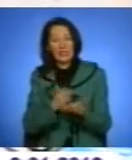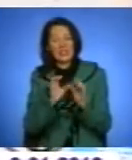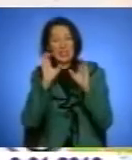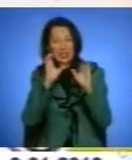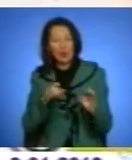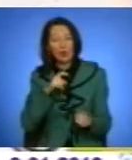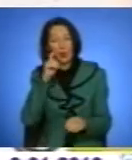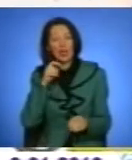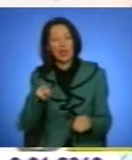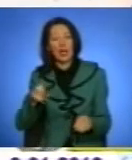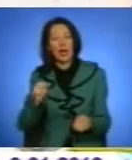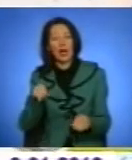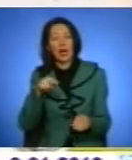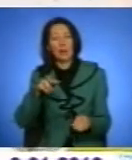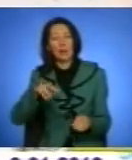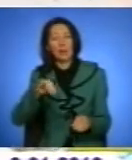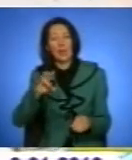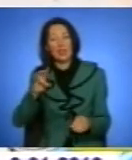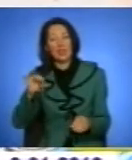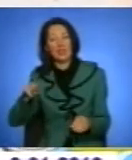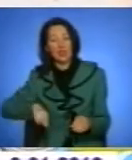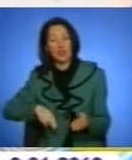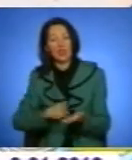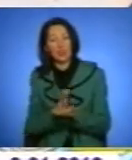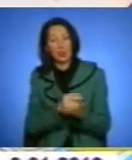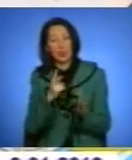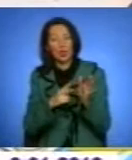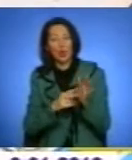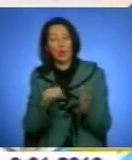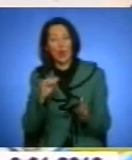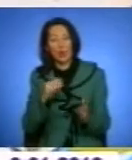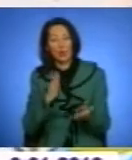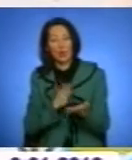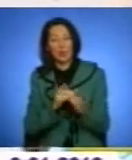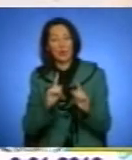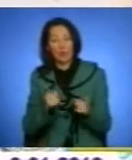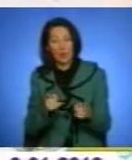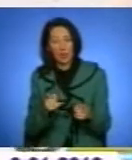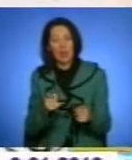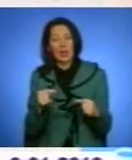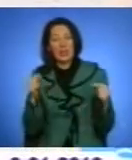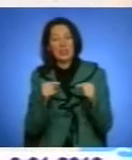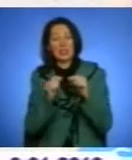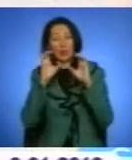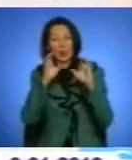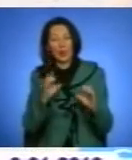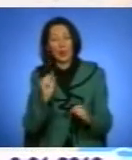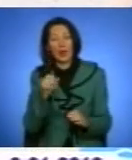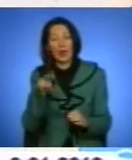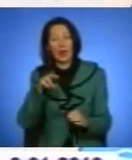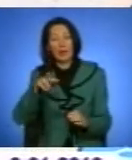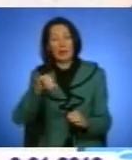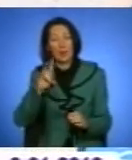адміністративні послуги, і з 7 жовтня він набрав чинності. Згідно закону, адмінпослуга – це